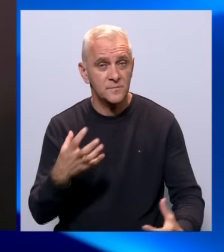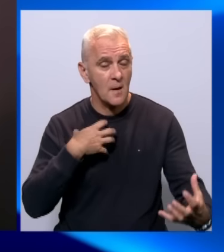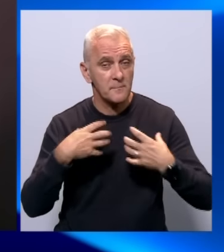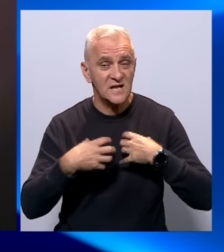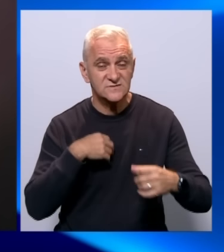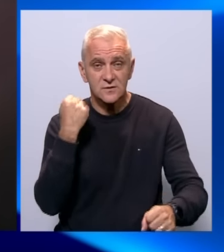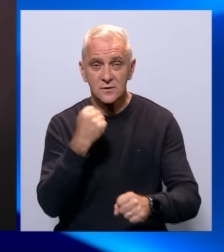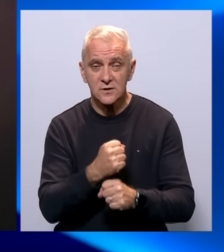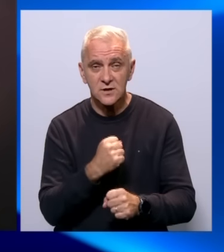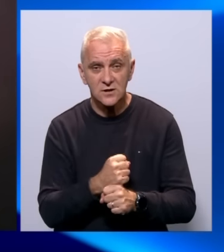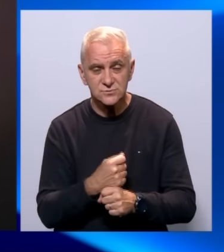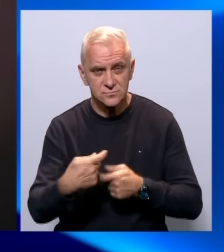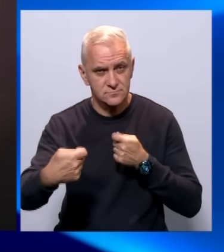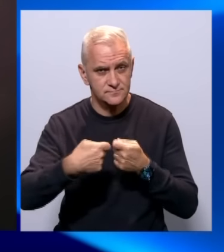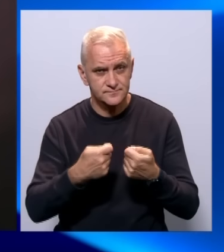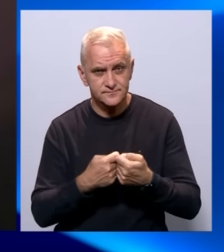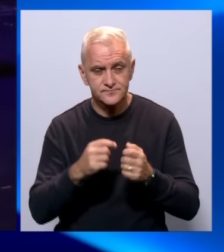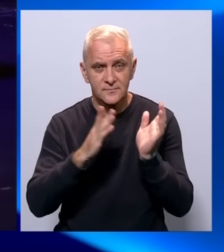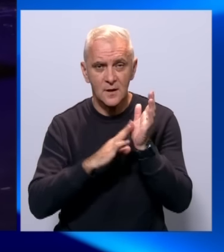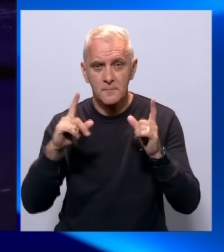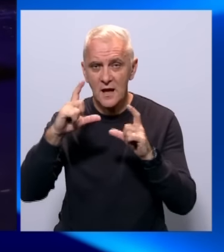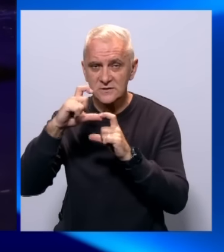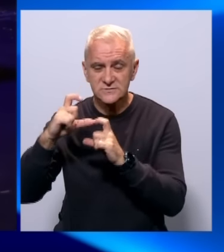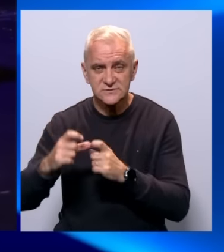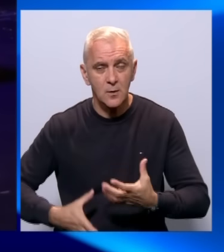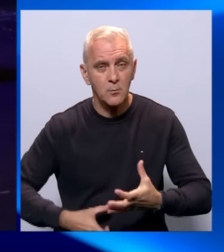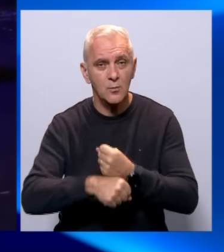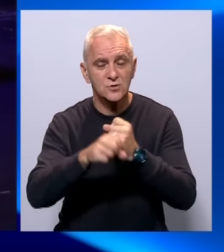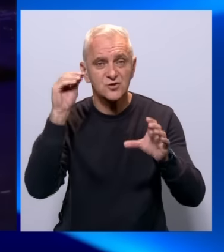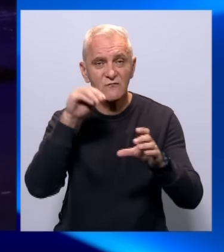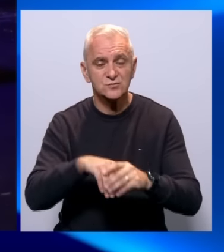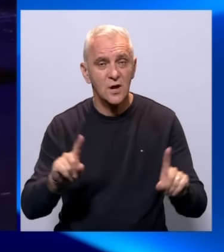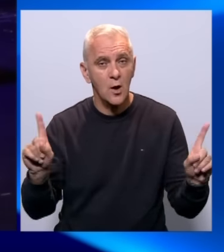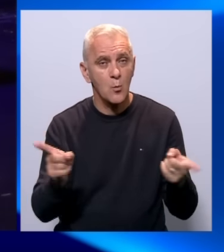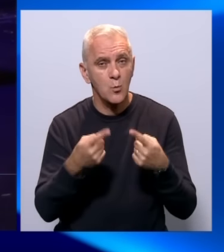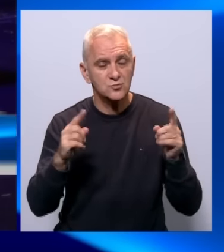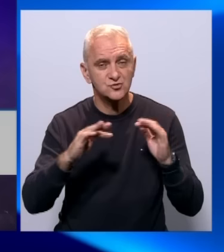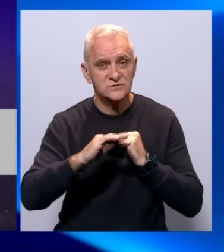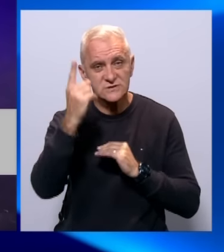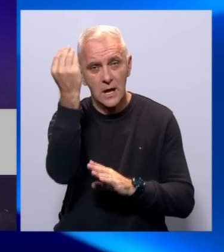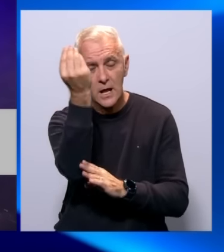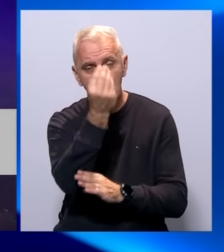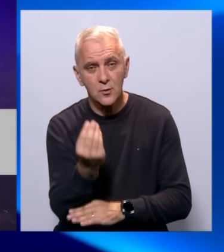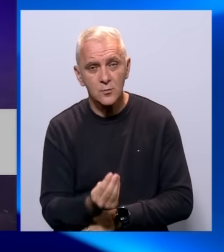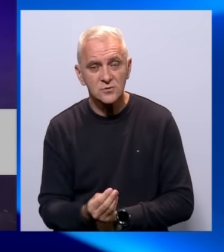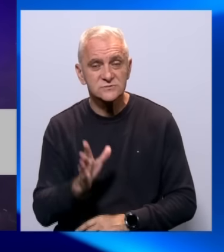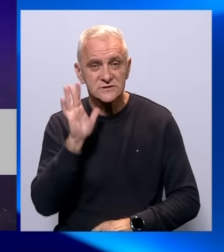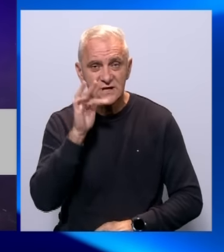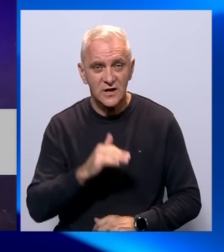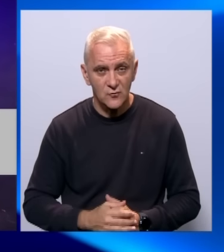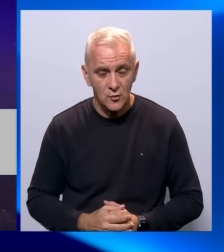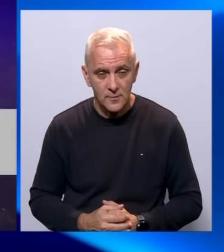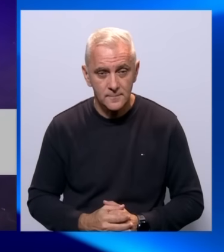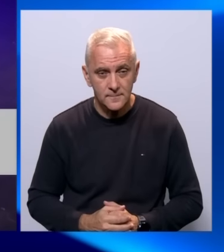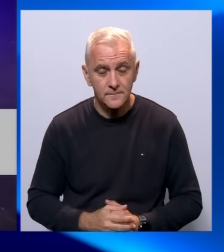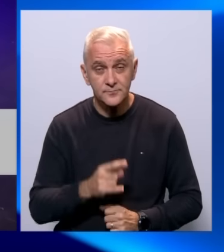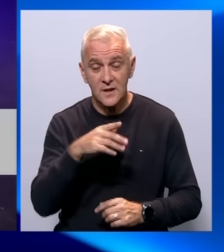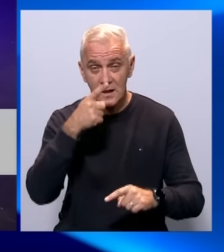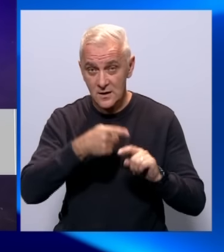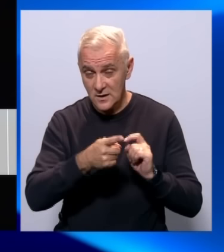rađena u koprodukciji sa scenom MES-u uz podršku Fondacije za muzičke, scenske i likovne umjetnosti Sarajevo. Nakon